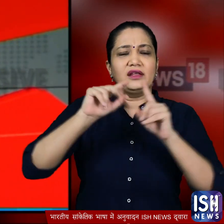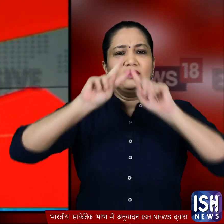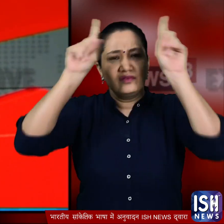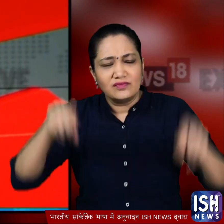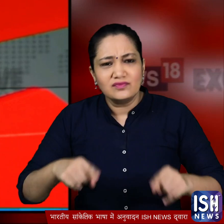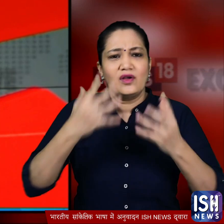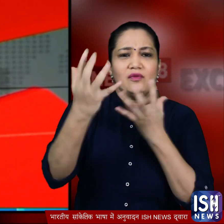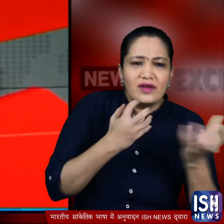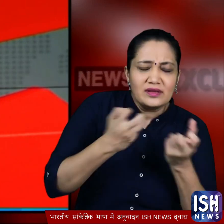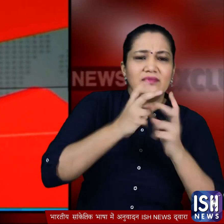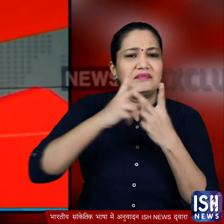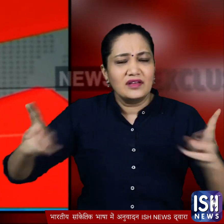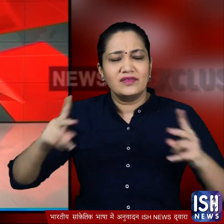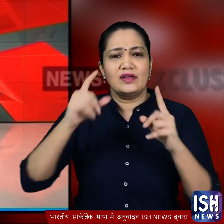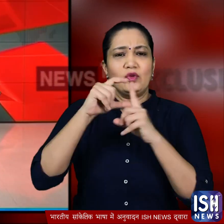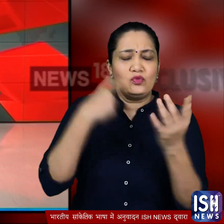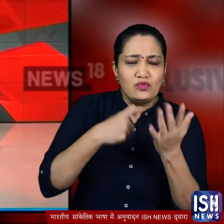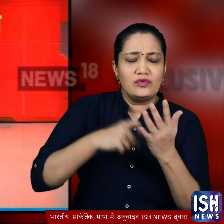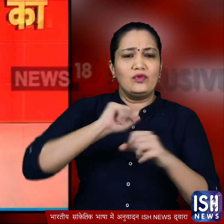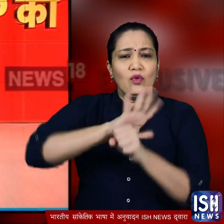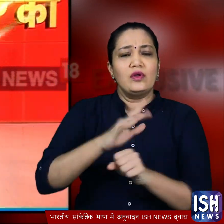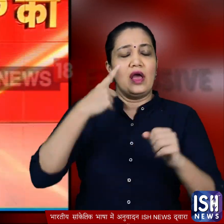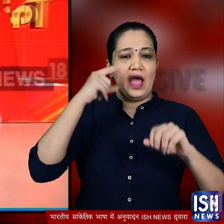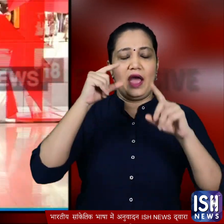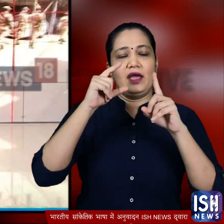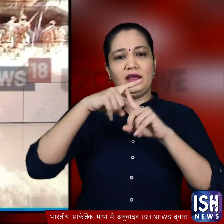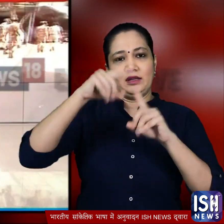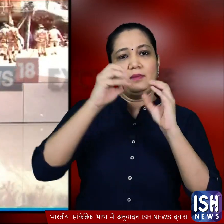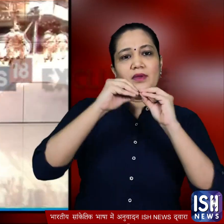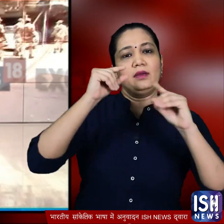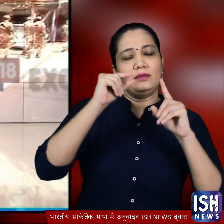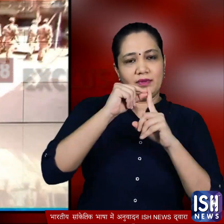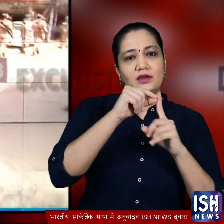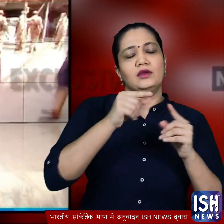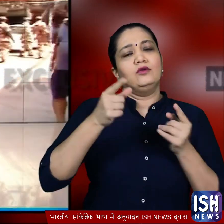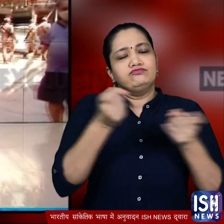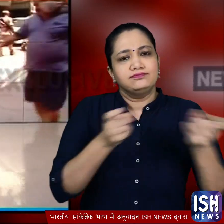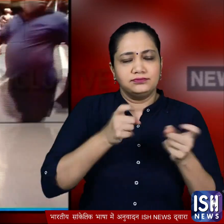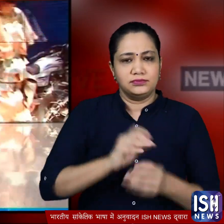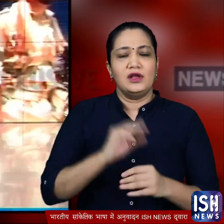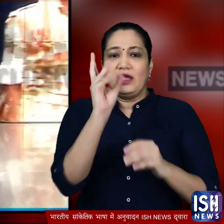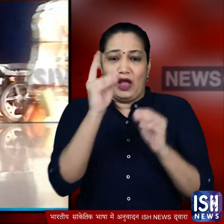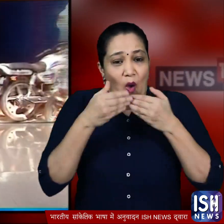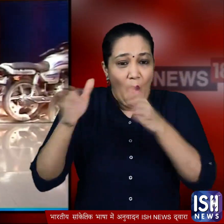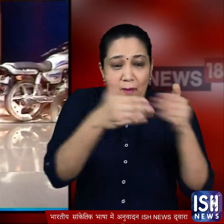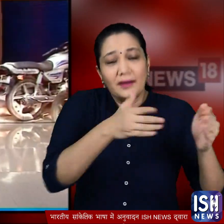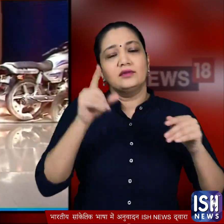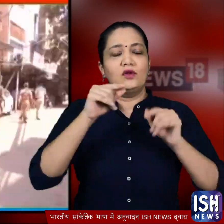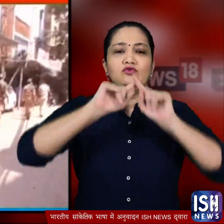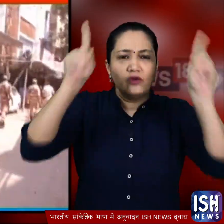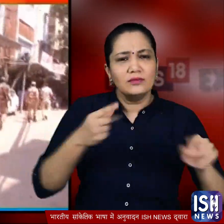कोरोना निर्देशों का पालन करवाने के लिए आईटीबीपी ने मोर्चा संभाल लिया। दिल्ली में तीसरे चरण के अनलॉक के तहत बाजार खोल दिए